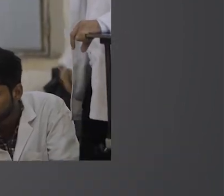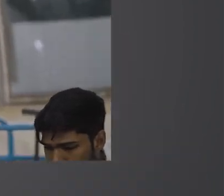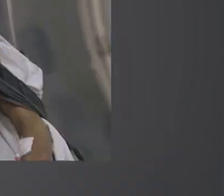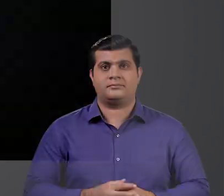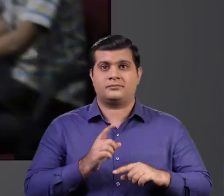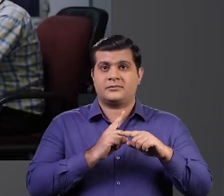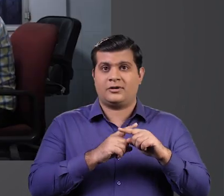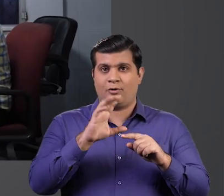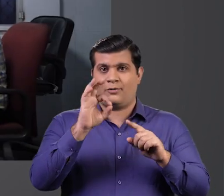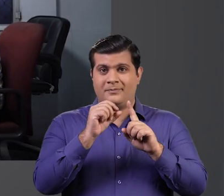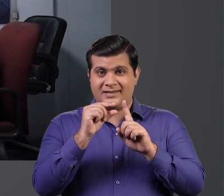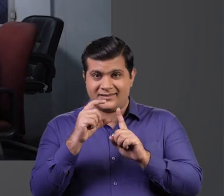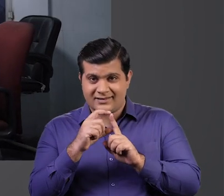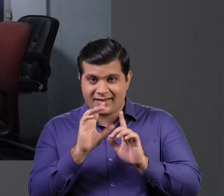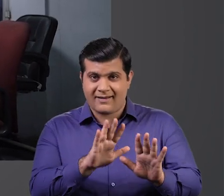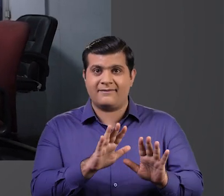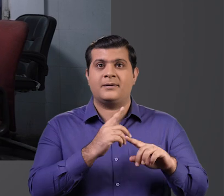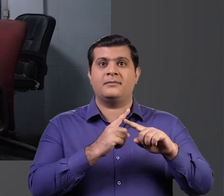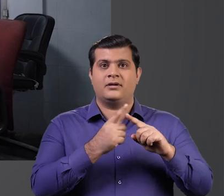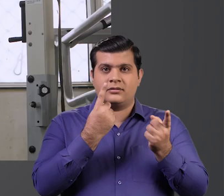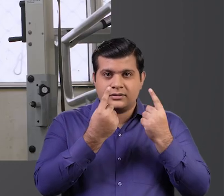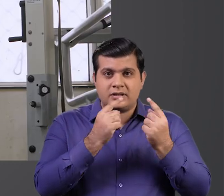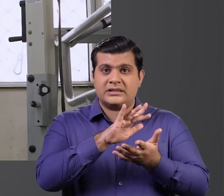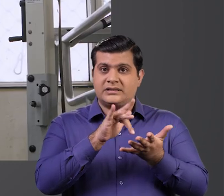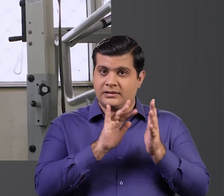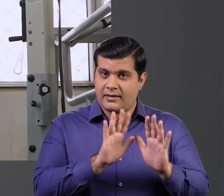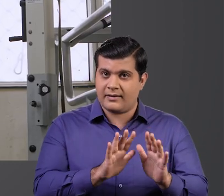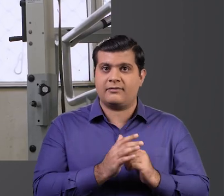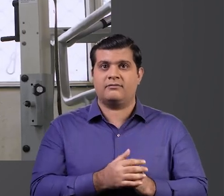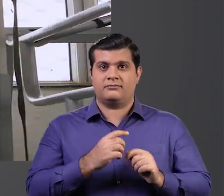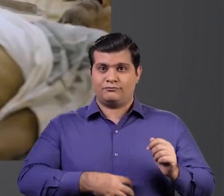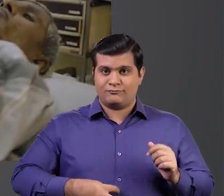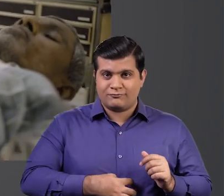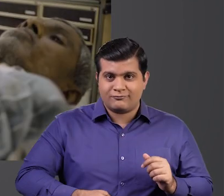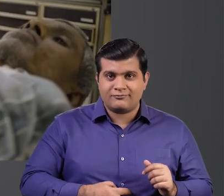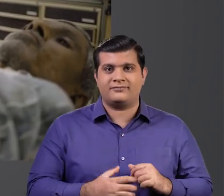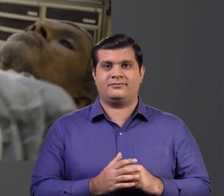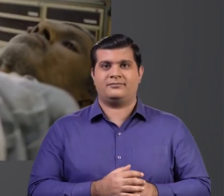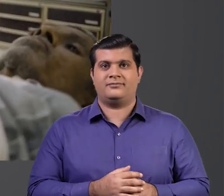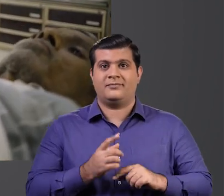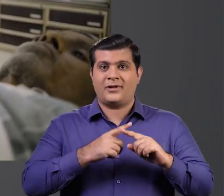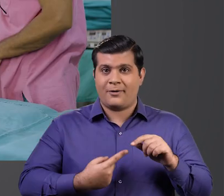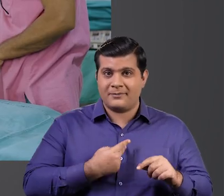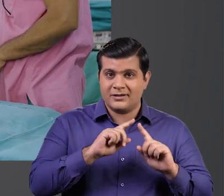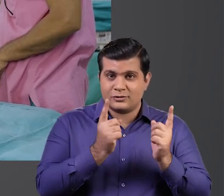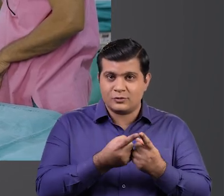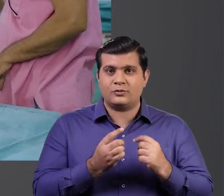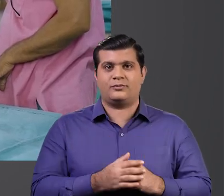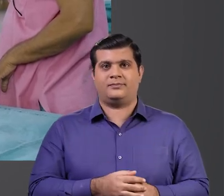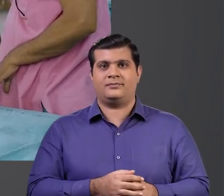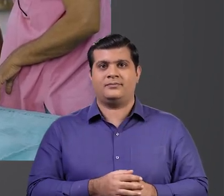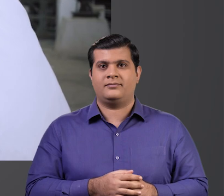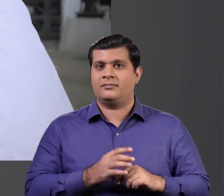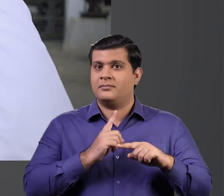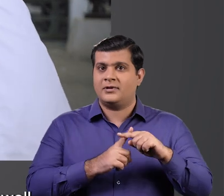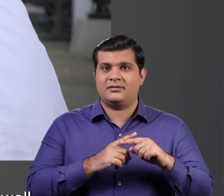है यहां ओपीडी सेवाओं के अलावा डायग्नोस्टिक सेंटर अल्ट्रासाउंड ऑपरेशन